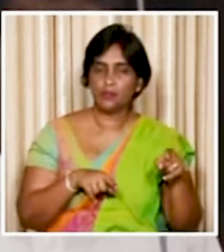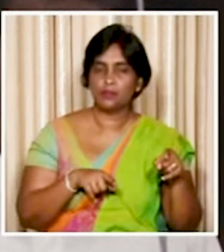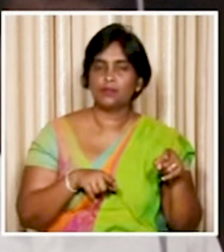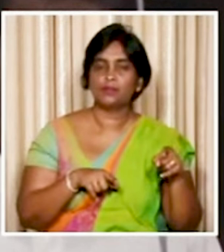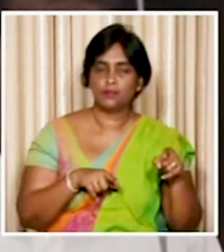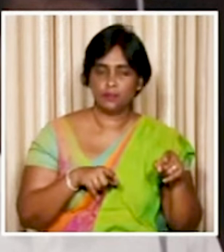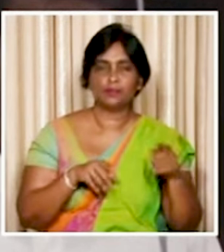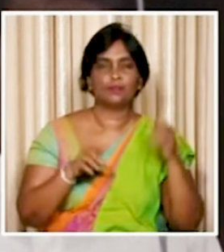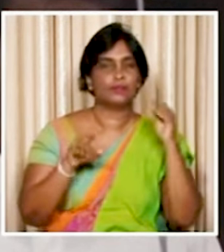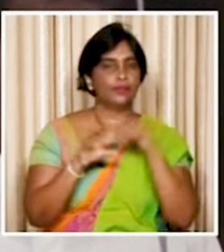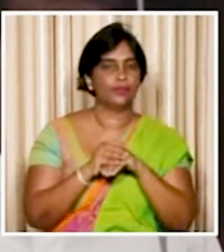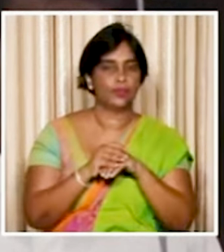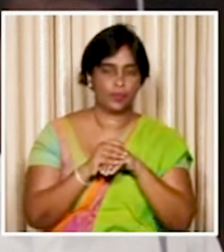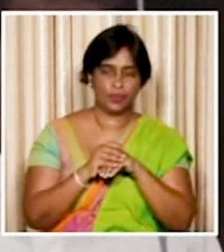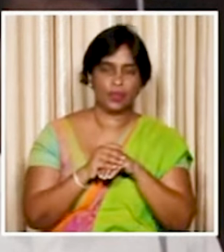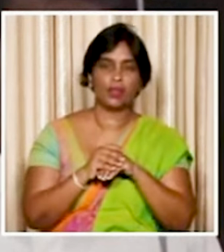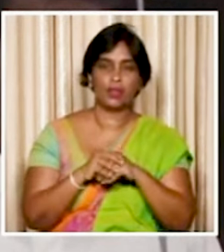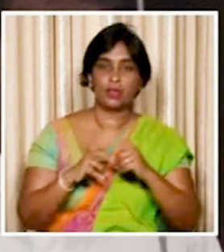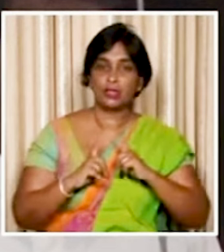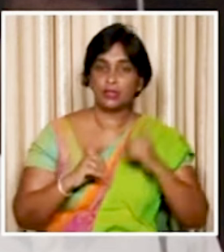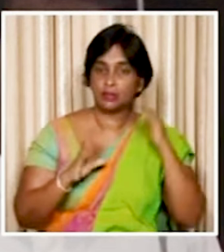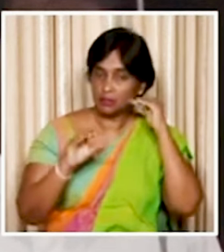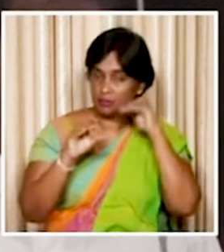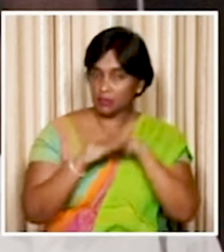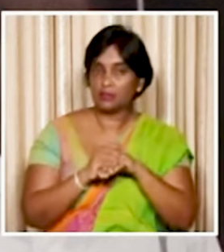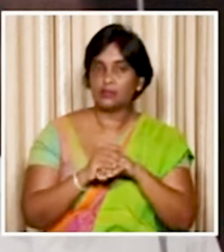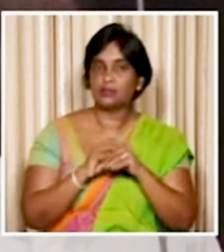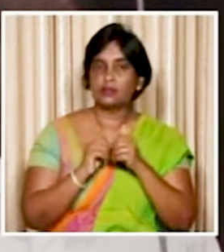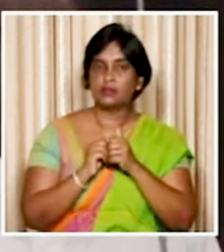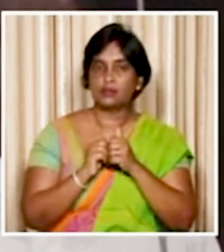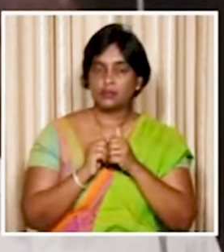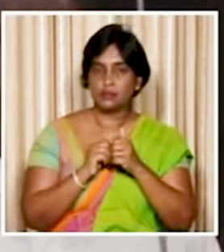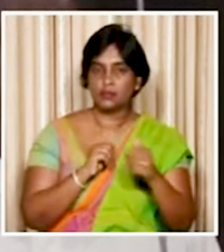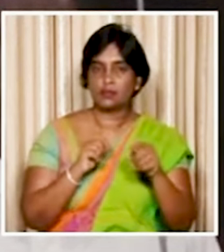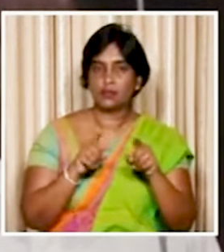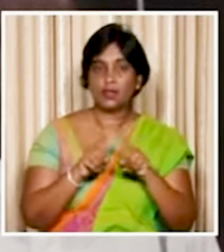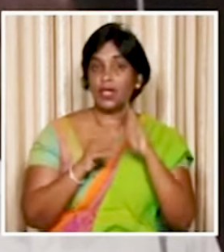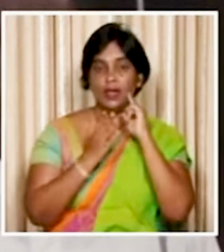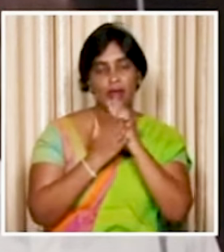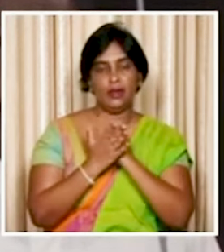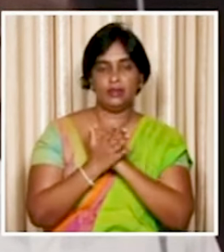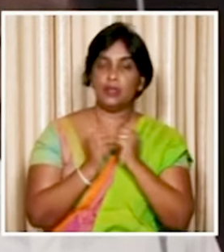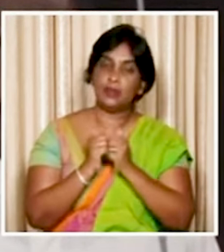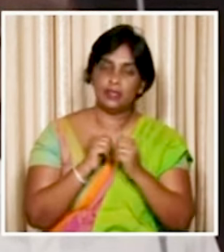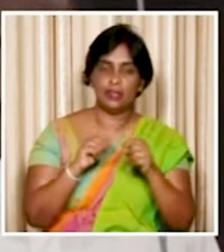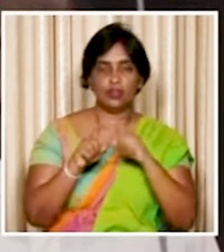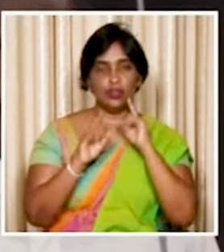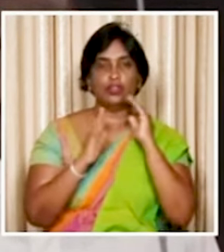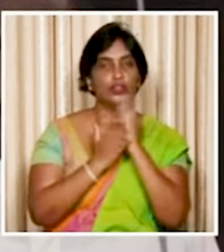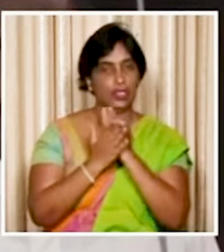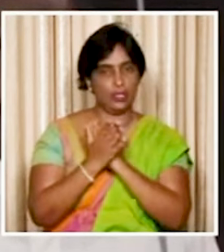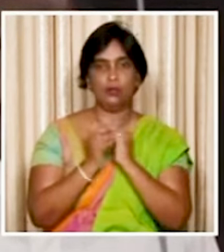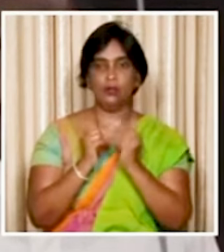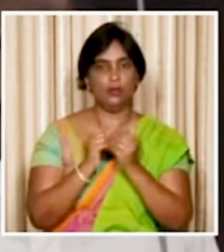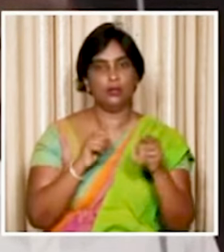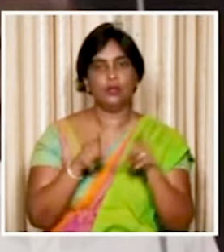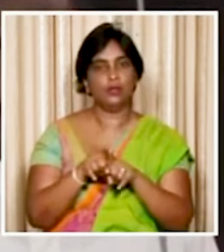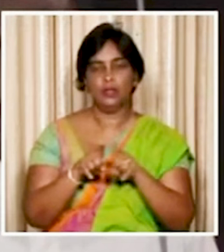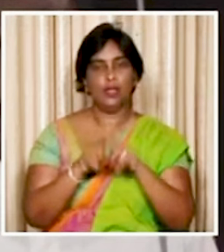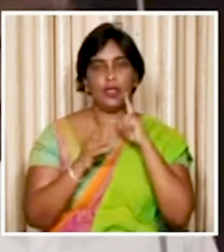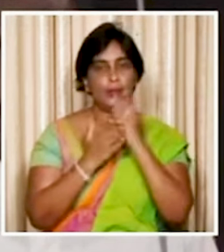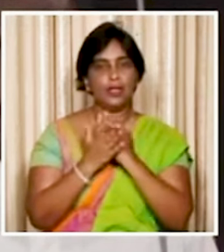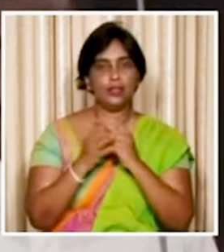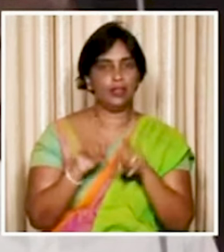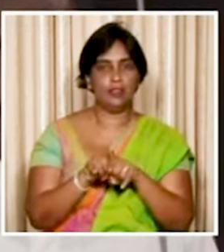என்பதற்காகத்தான். இன்று வடக்கு கிழக்கில் இருக்கின்ற எத்தனை பேருக்கு 1 ஏக்கர் நிலங்கள் கூட விவசாயம்